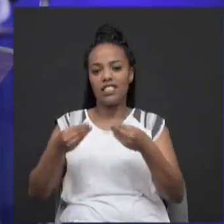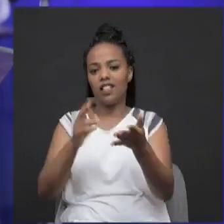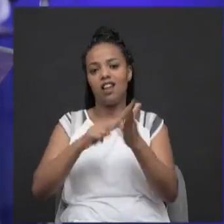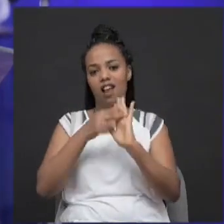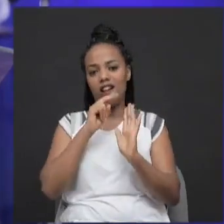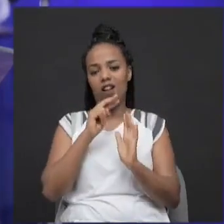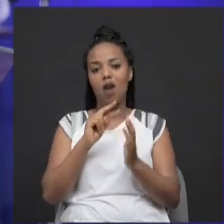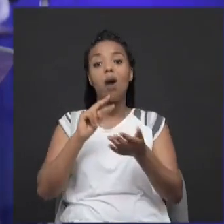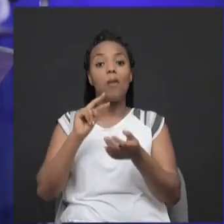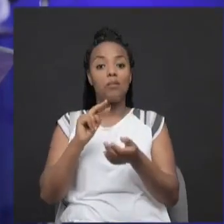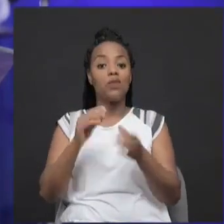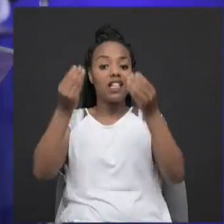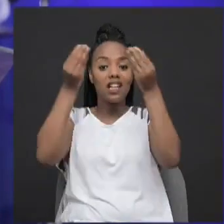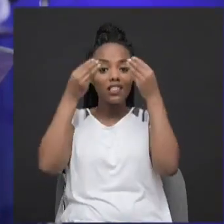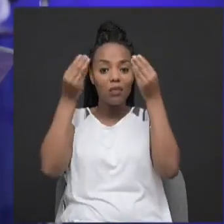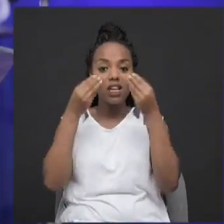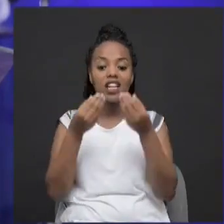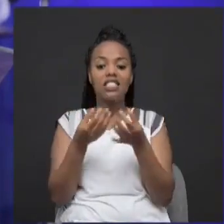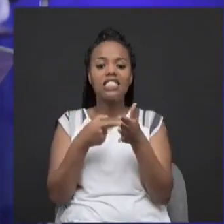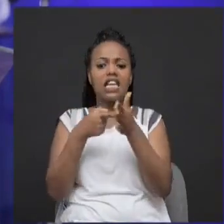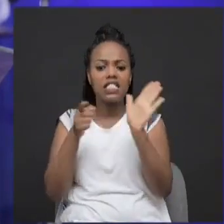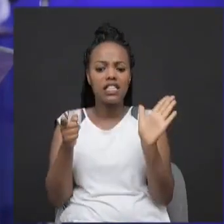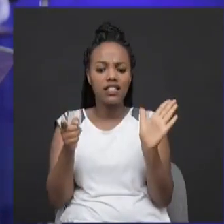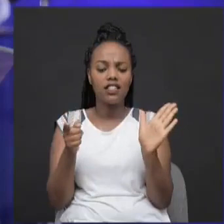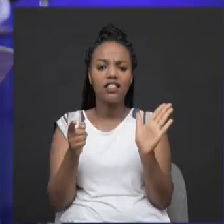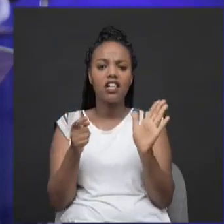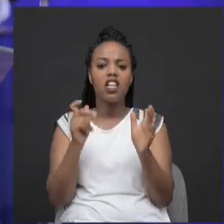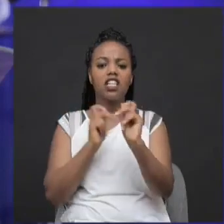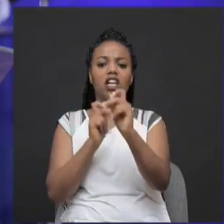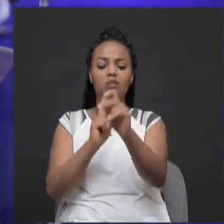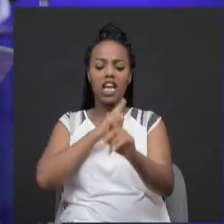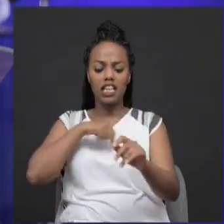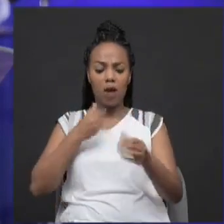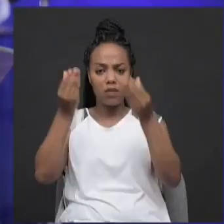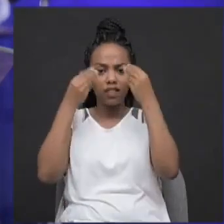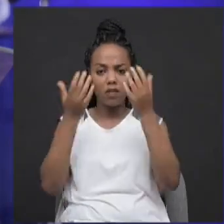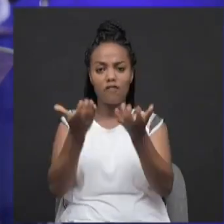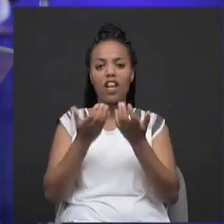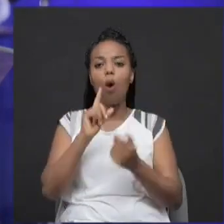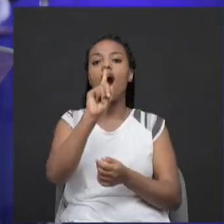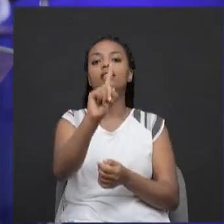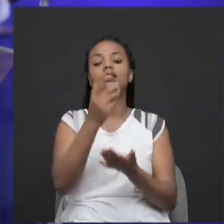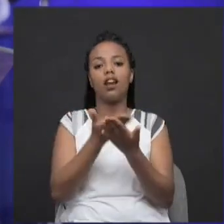ለዚህ ጋር ሊያስተምረን ሊገልጥልን ለደቀ መዛሙርቱም ለኛም የፈለገው ነገር አንድ ነገር ነው።